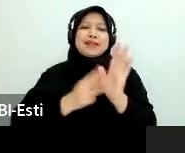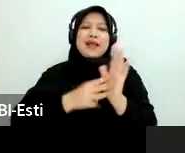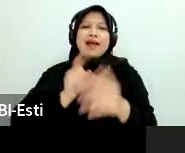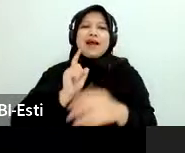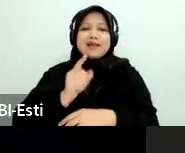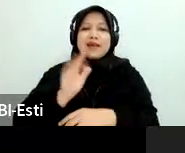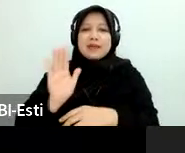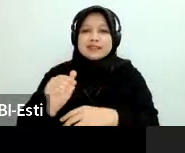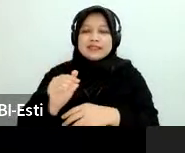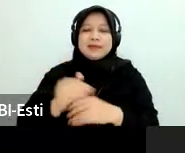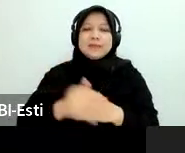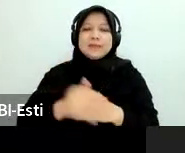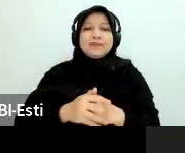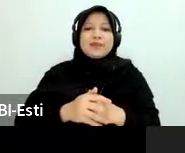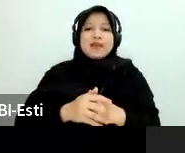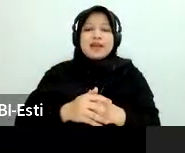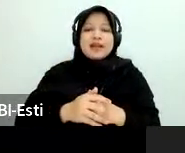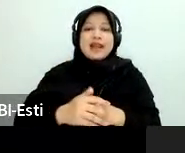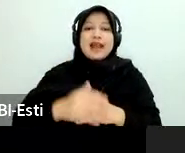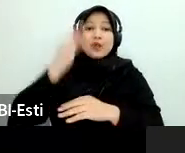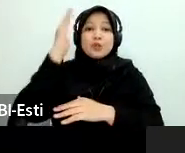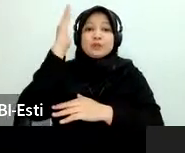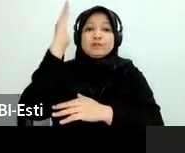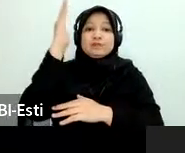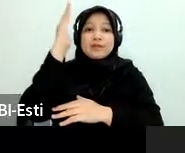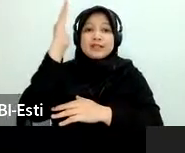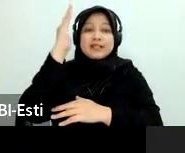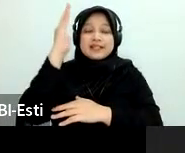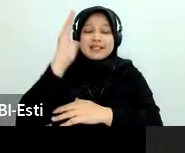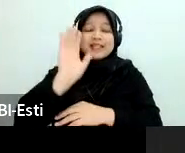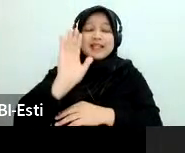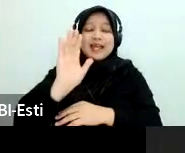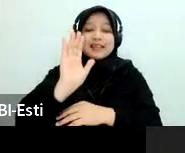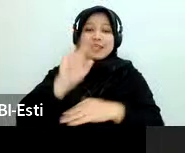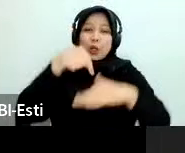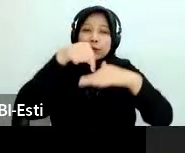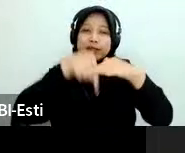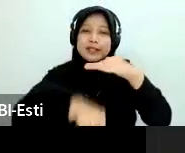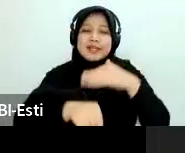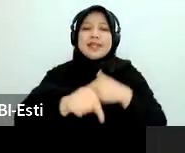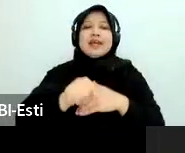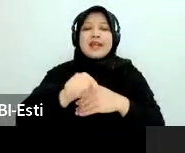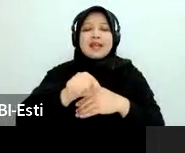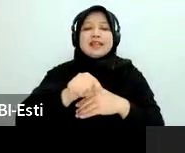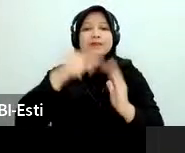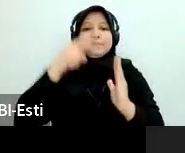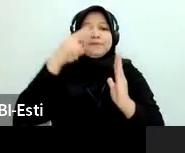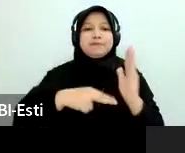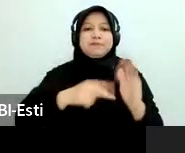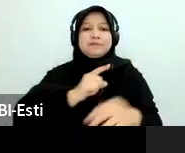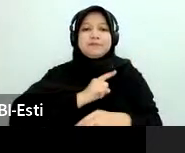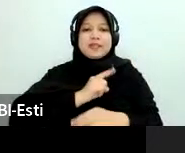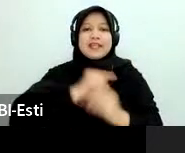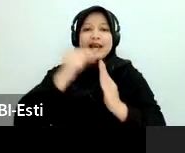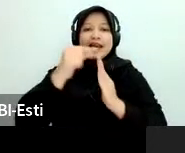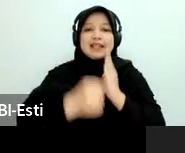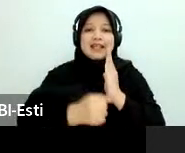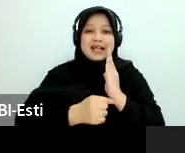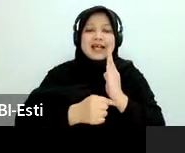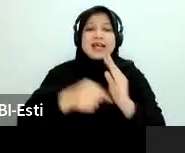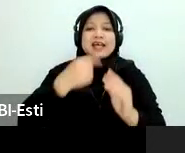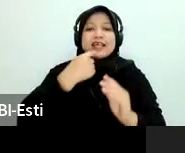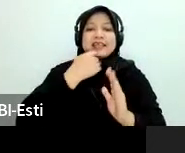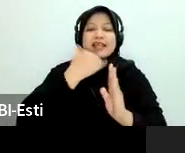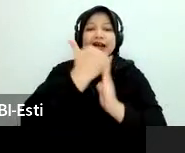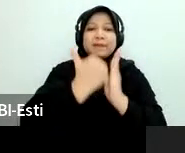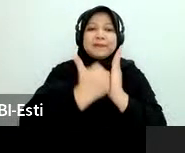detil dari paparan saya nanti sebetulnya bisa diakses bisa dibaca pada artikel di jurnal critical polisi statis